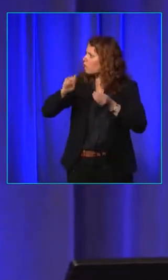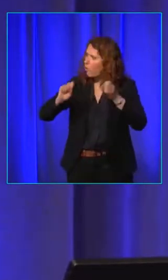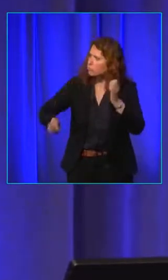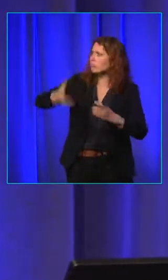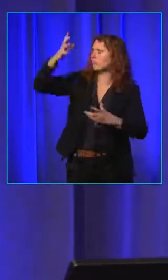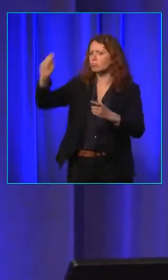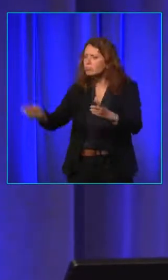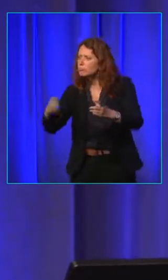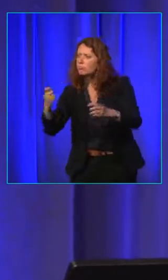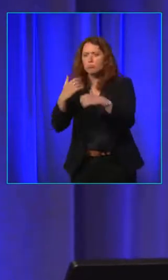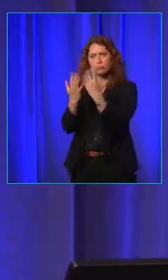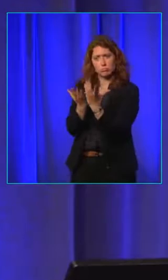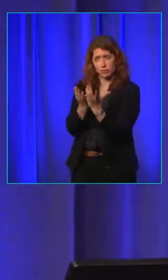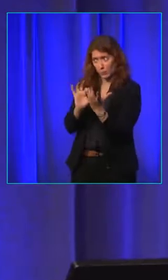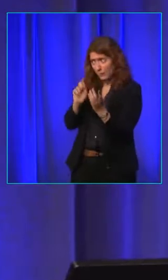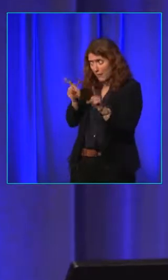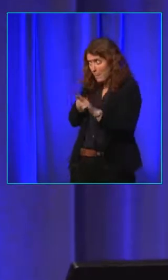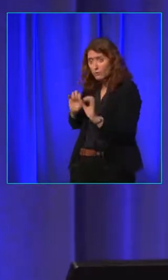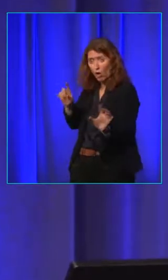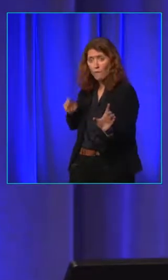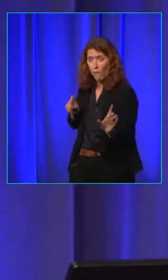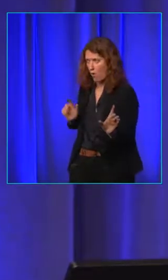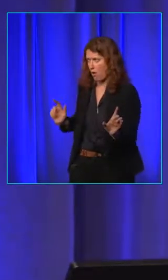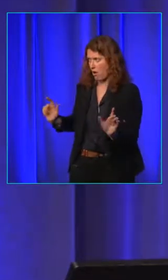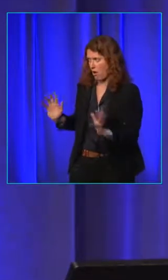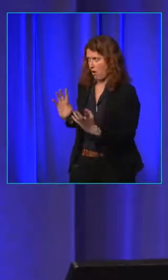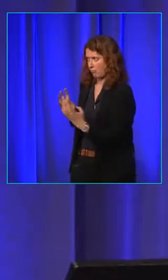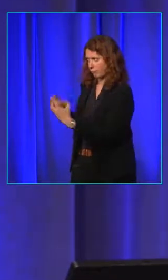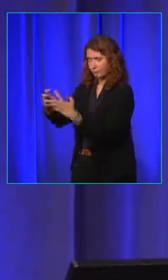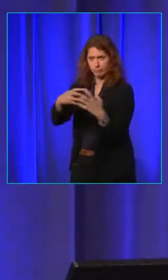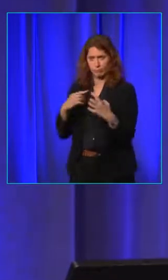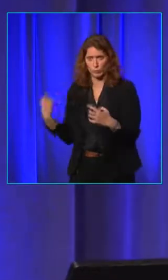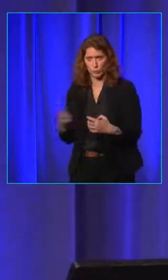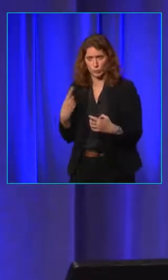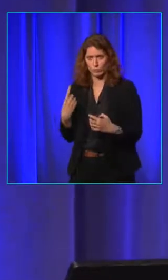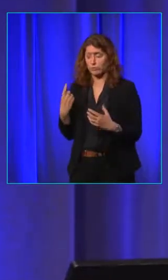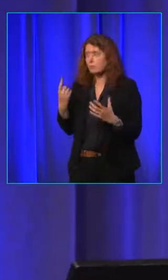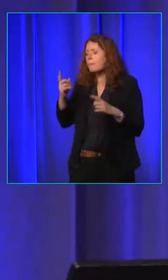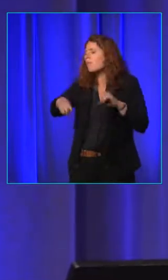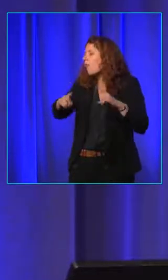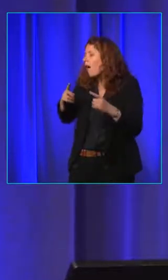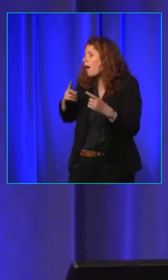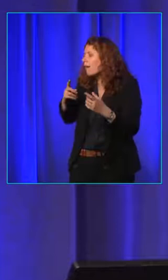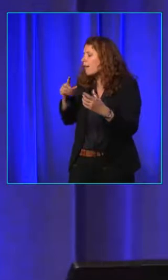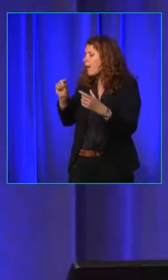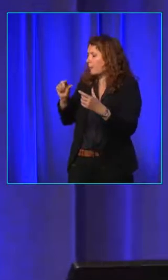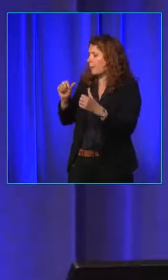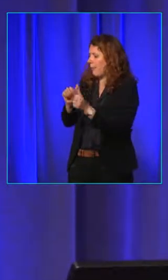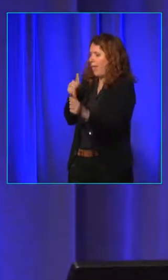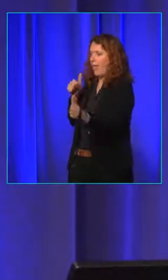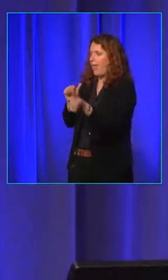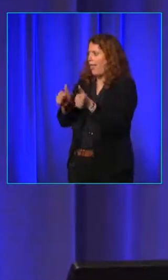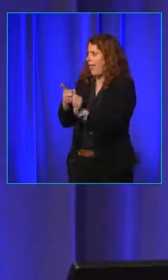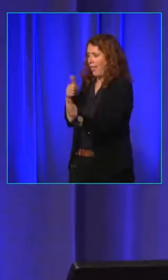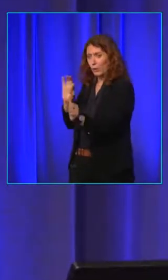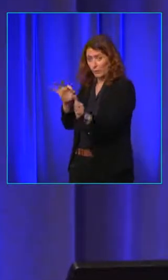en synchronisation, on doit être en même temps avec ses partenaires, ou parfois on n'est pas forcément en même temps, mais il faut qu'on se synchronise.